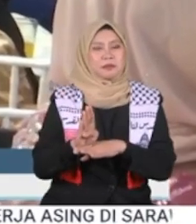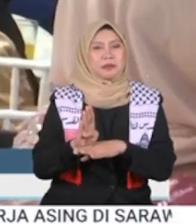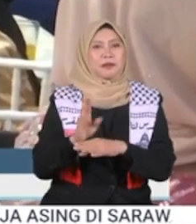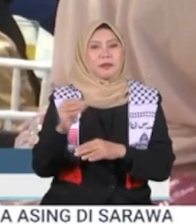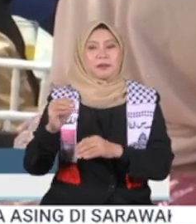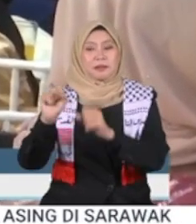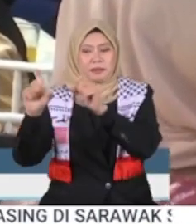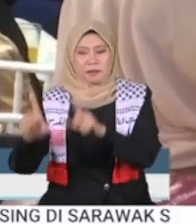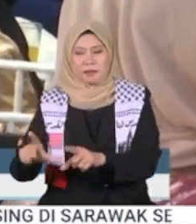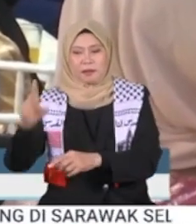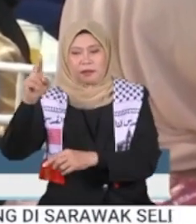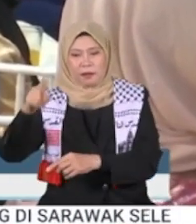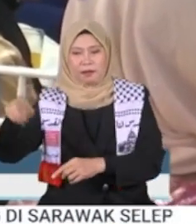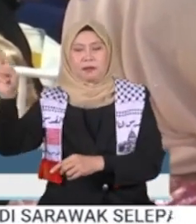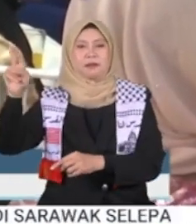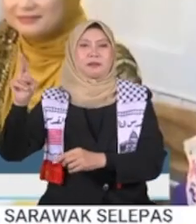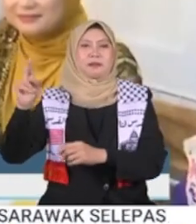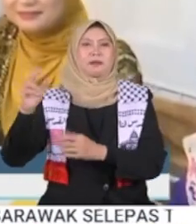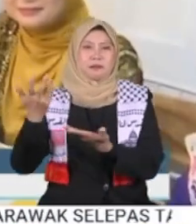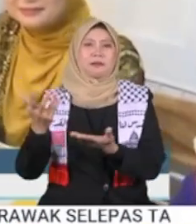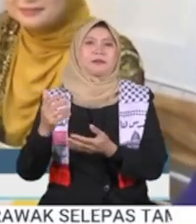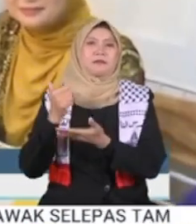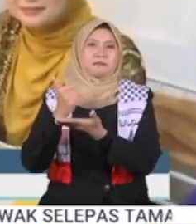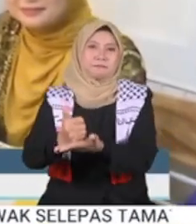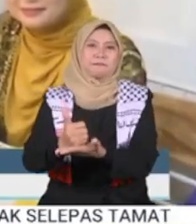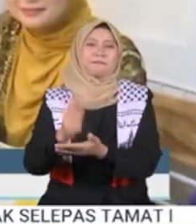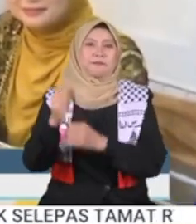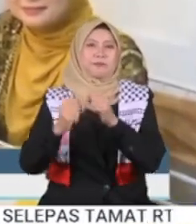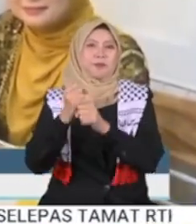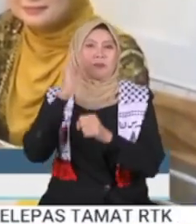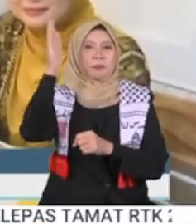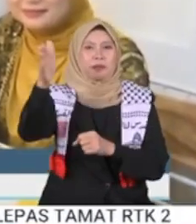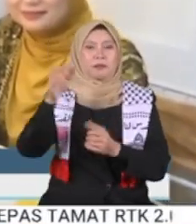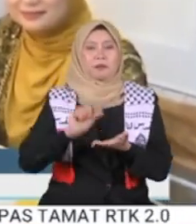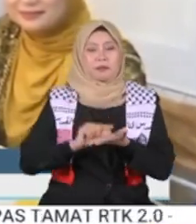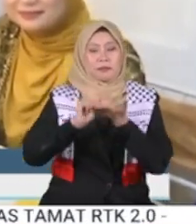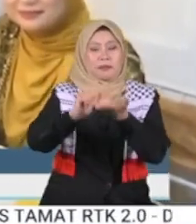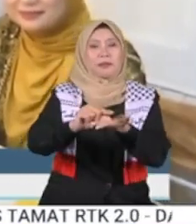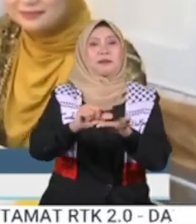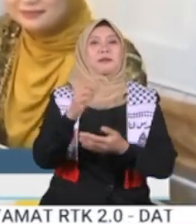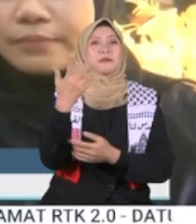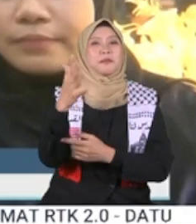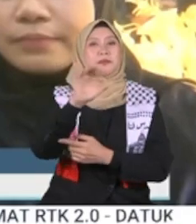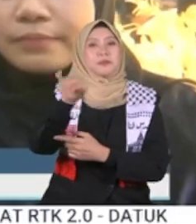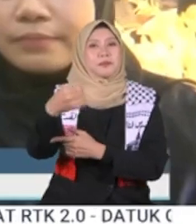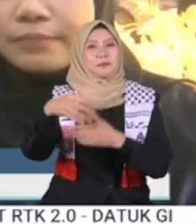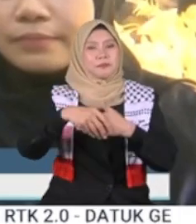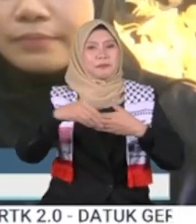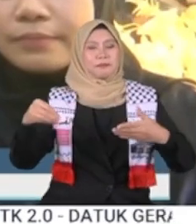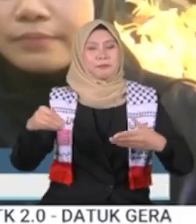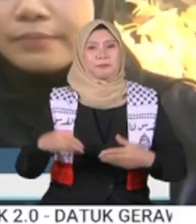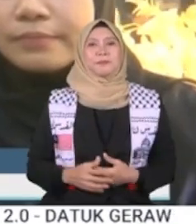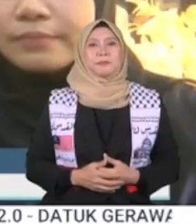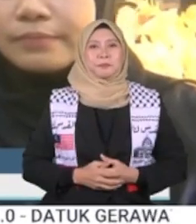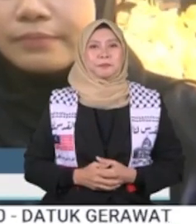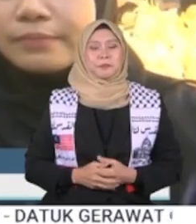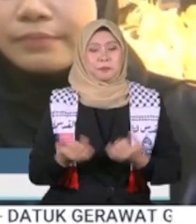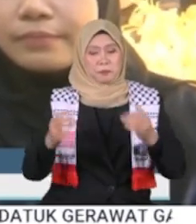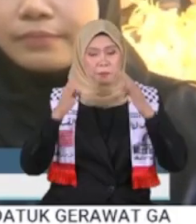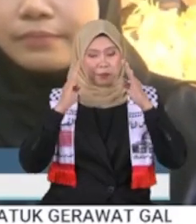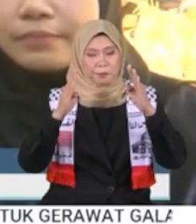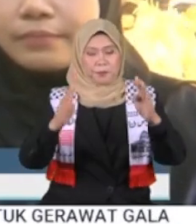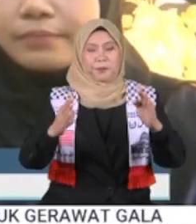sijil halal tahun depan ia melibatkan Geran R1 juta kita memberi tumpuan kepada